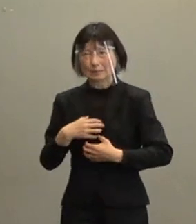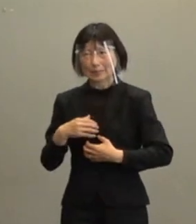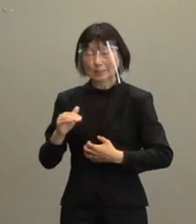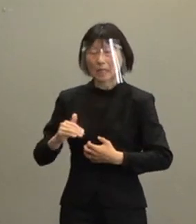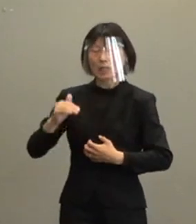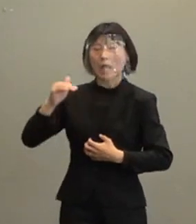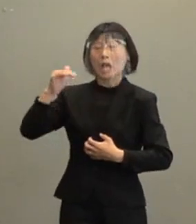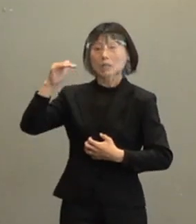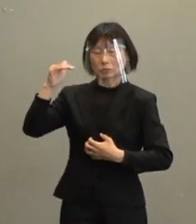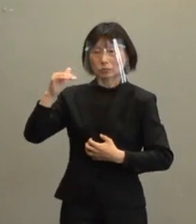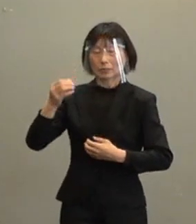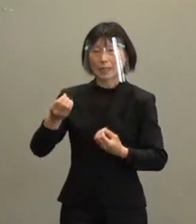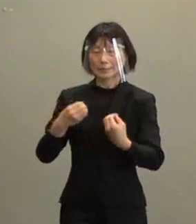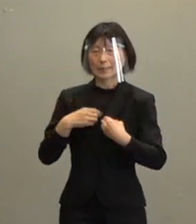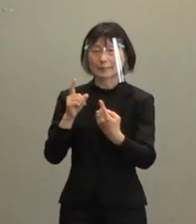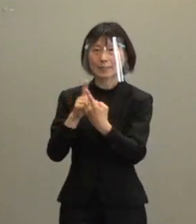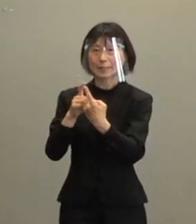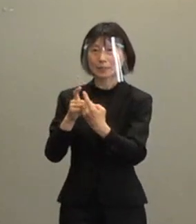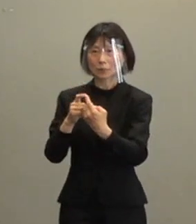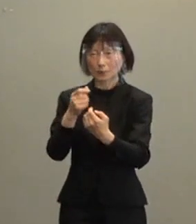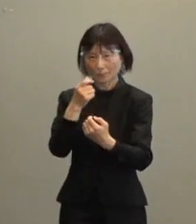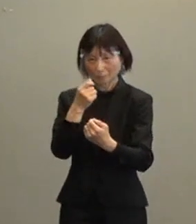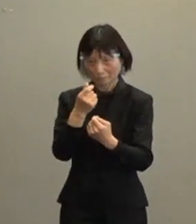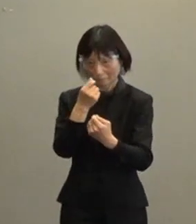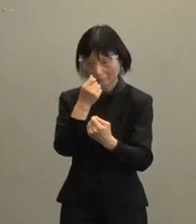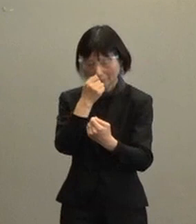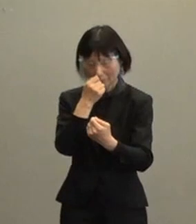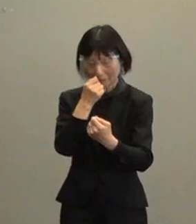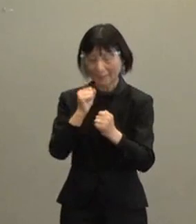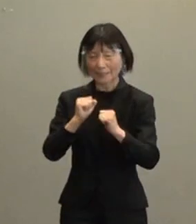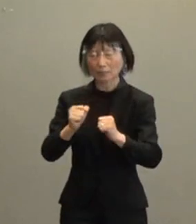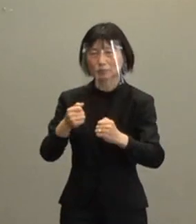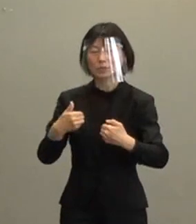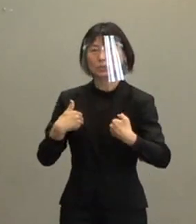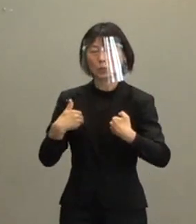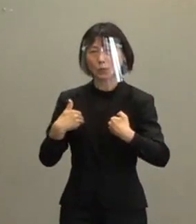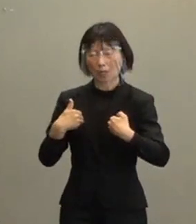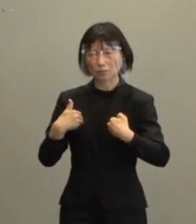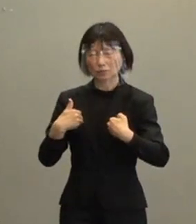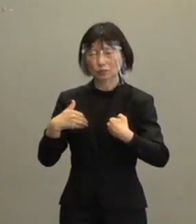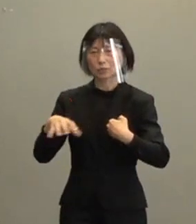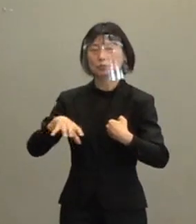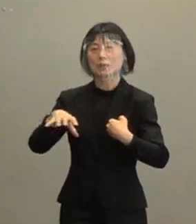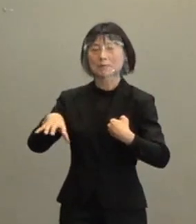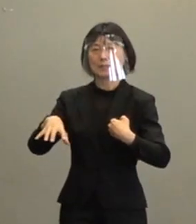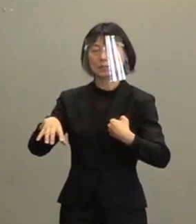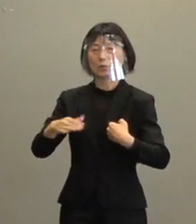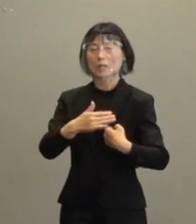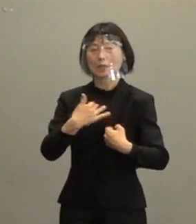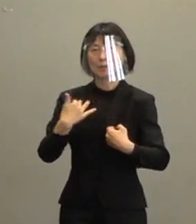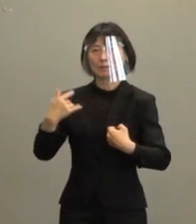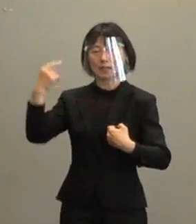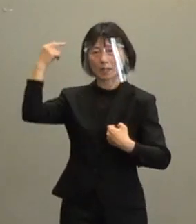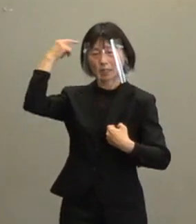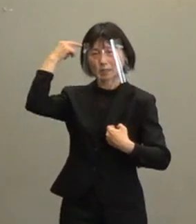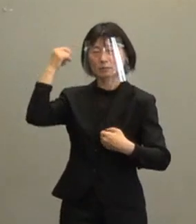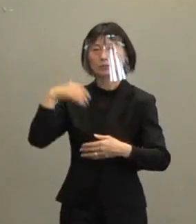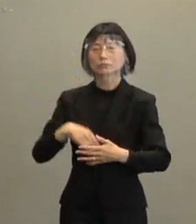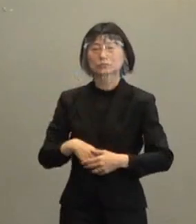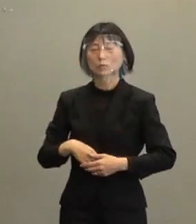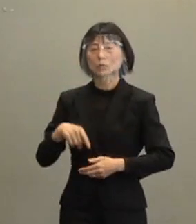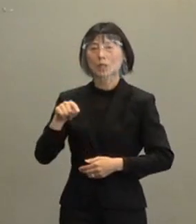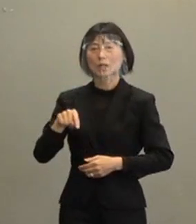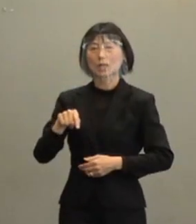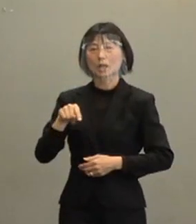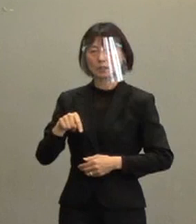く、感染対策を万全にする必要がある空間、場所、場面だというふうに私たちは考えています。そういう